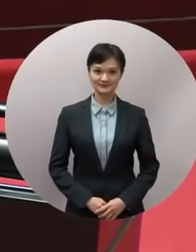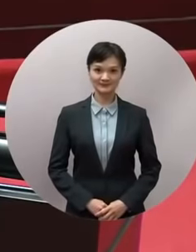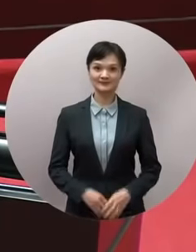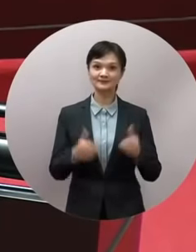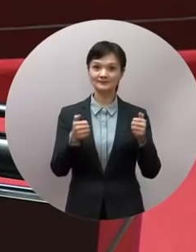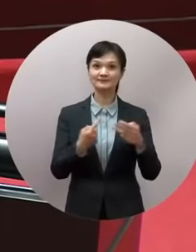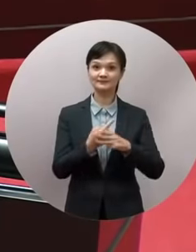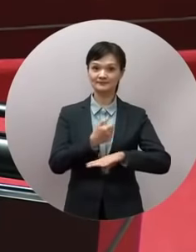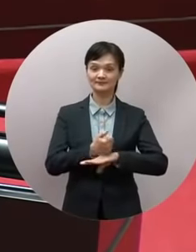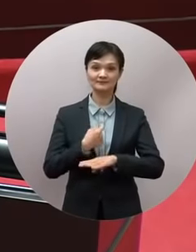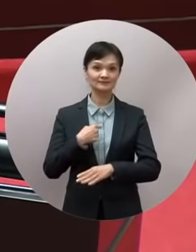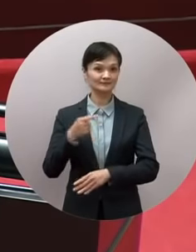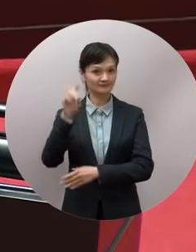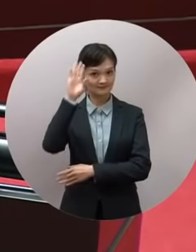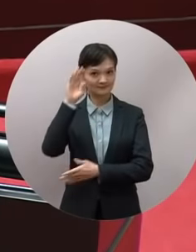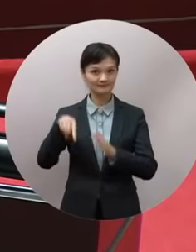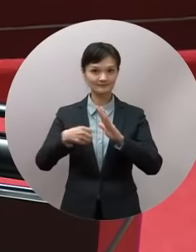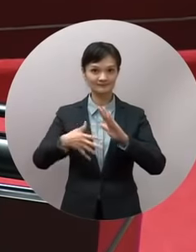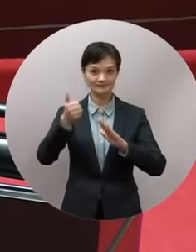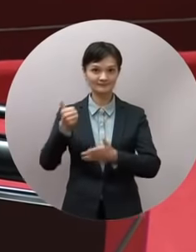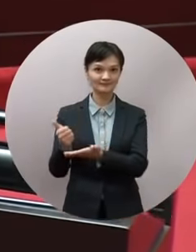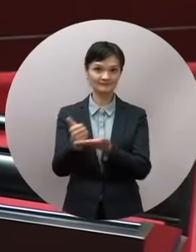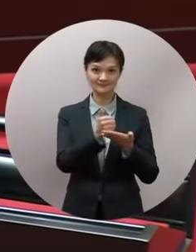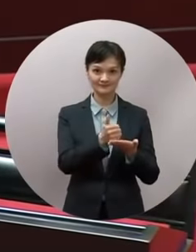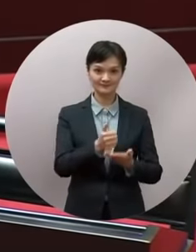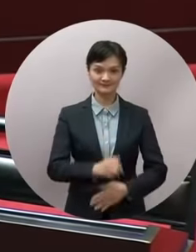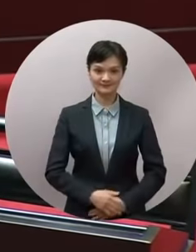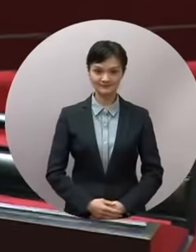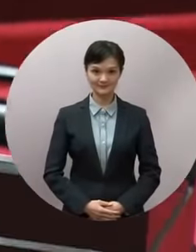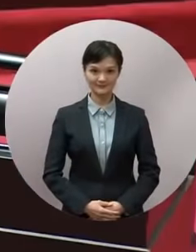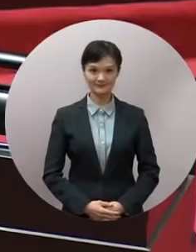谢谢主席，我们有请苏院长。 苏院长，请。